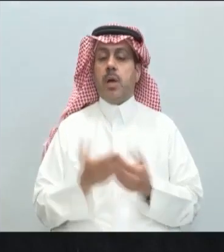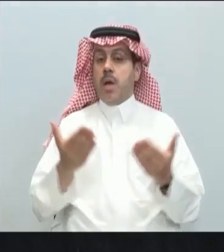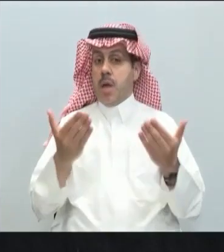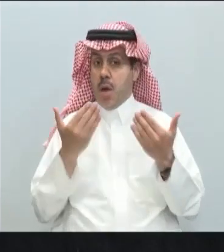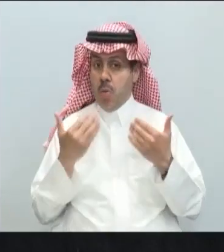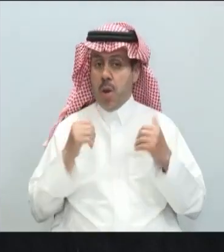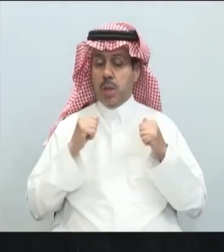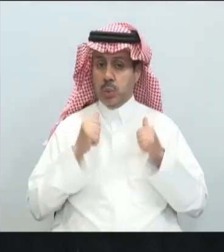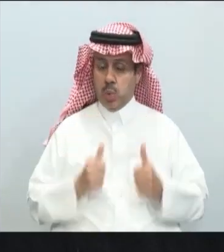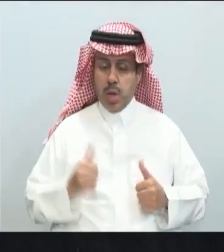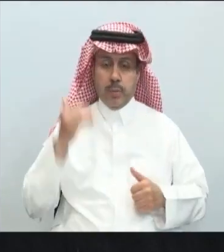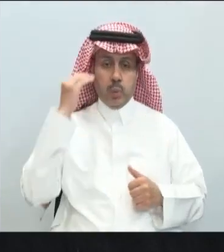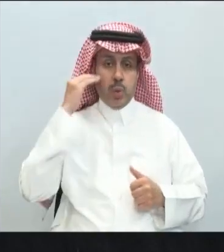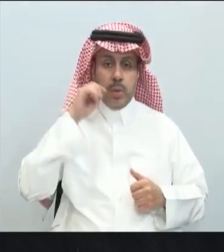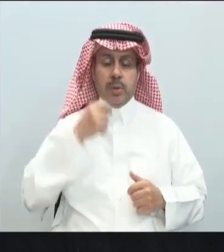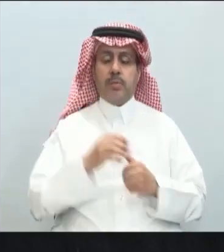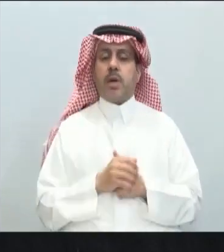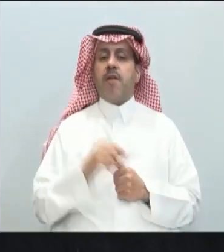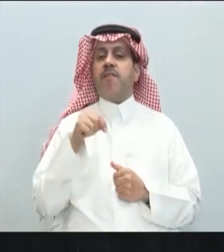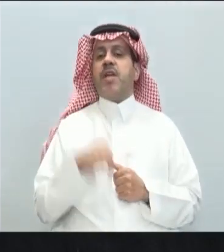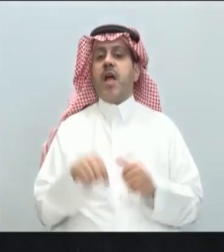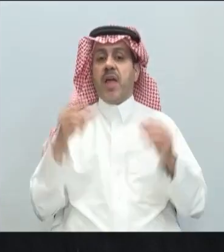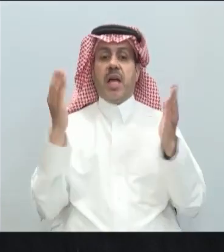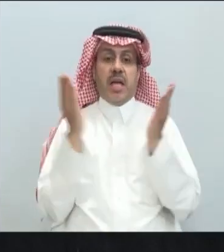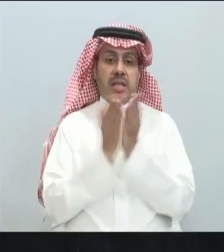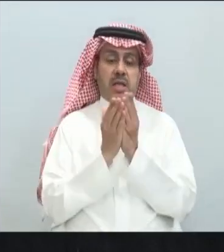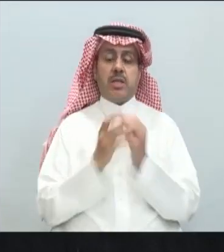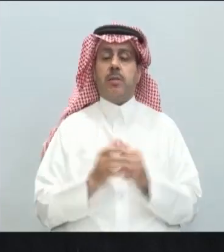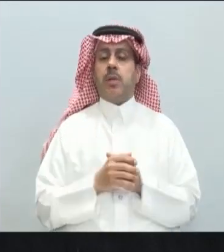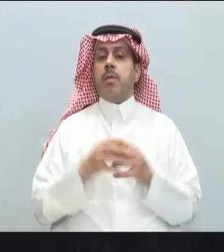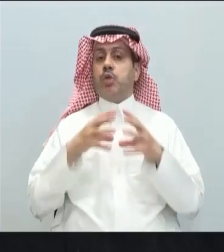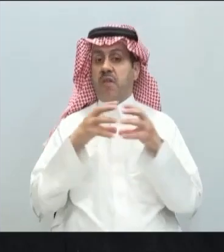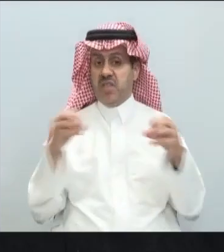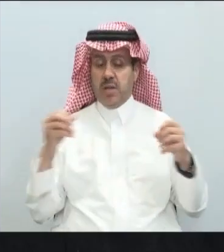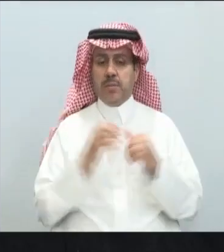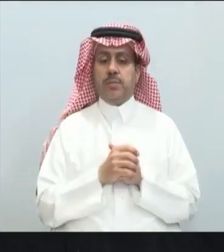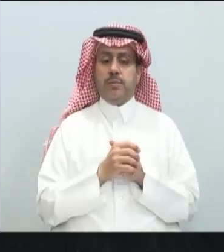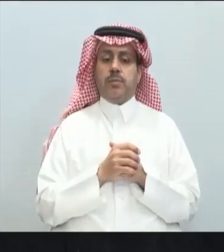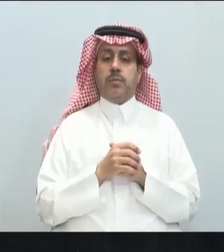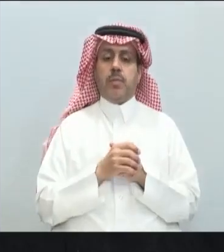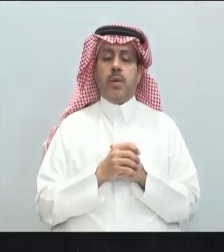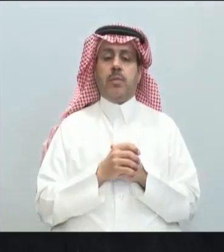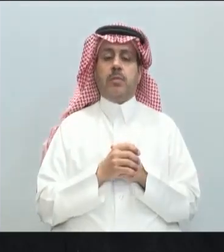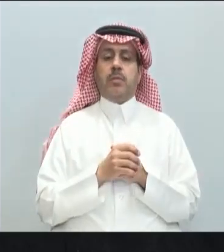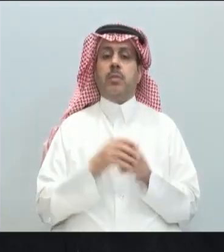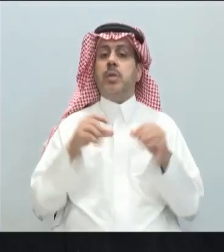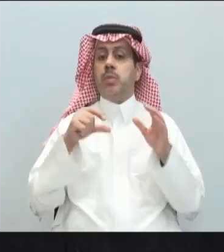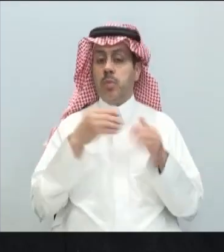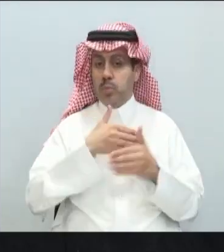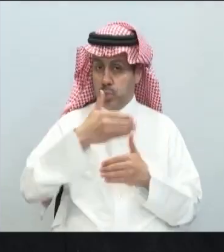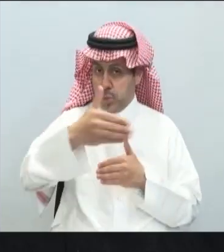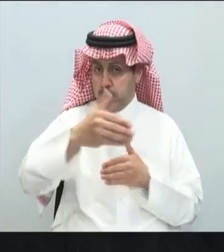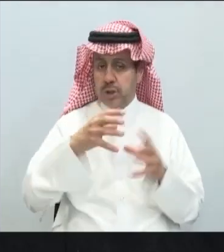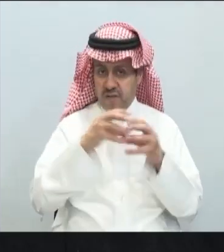وبياكم واهلا وسهلا بكم معنا في هذا الدرس المتعلق بالتفسير ولا زلت واياكم مع سوره الاعراف